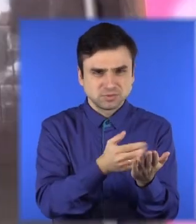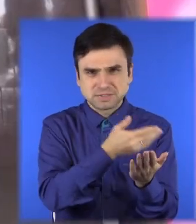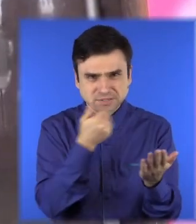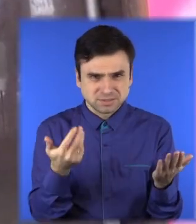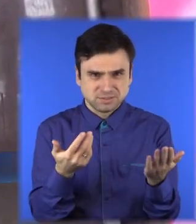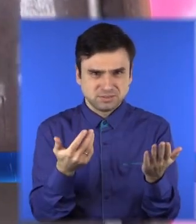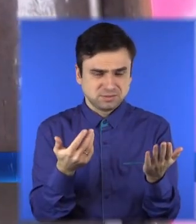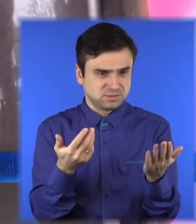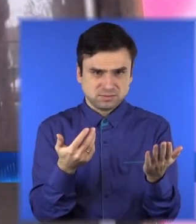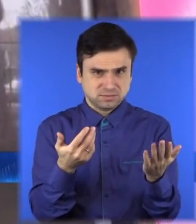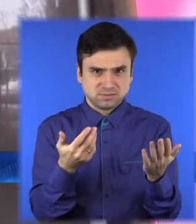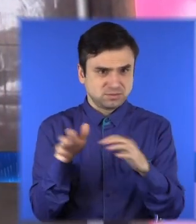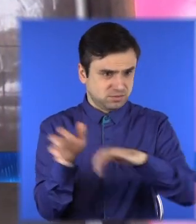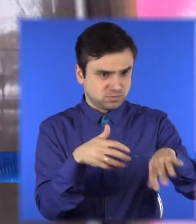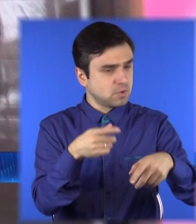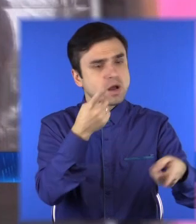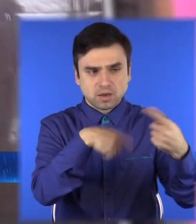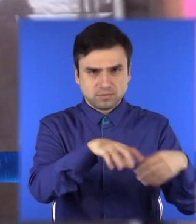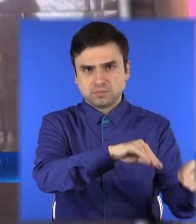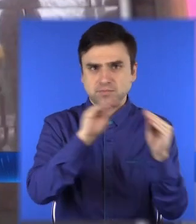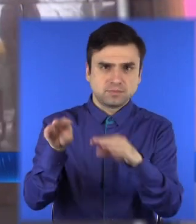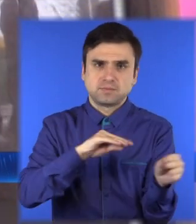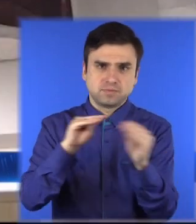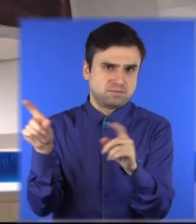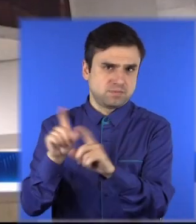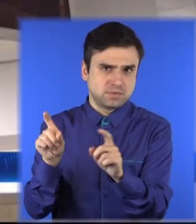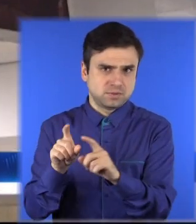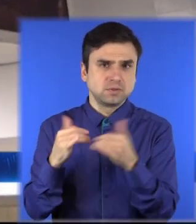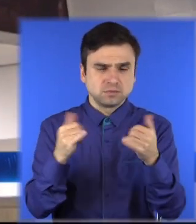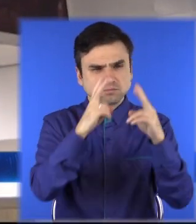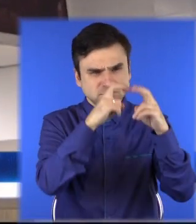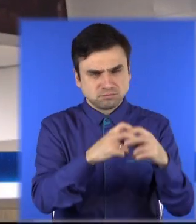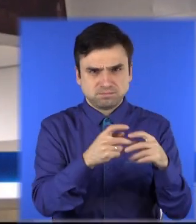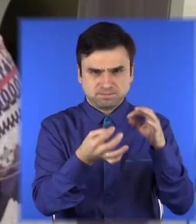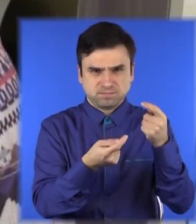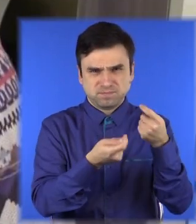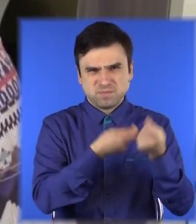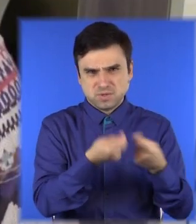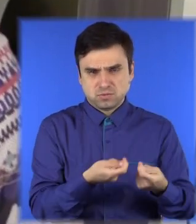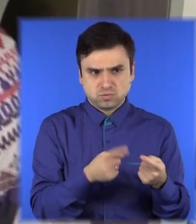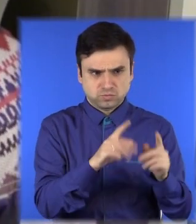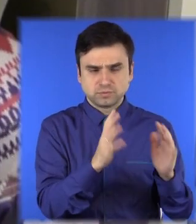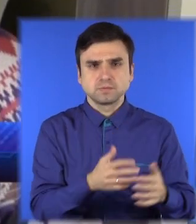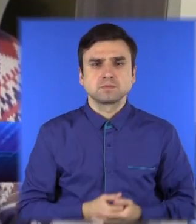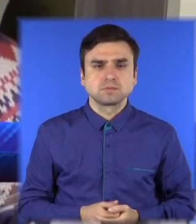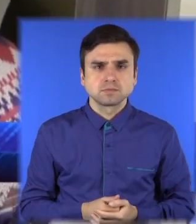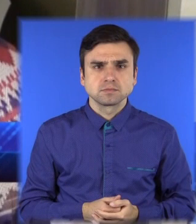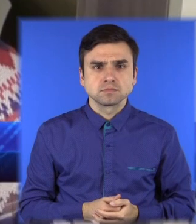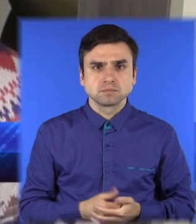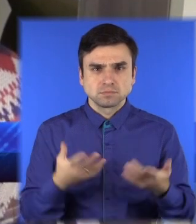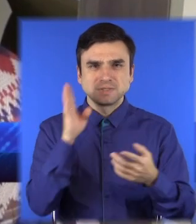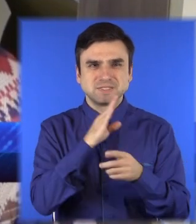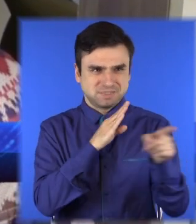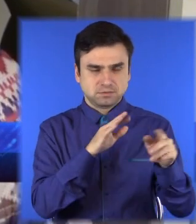повернули назад до крамниці. Наразі правоохоронці з'ясовують усі деталі інциденту. Действие это